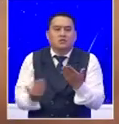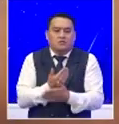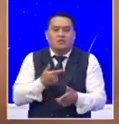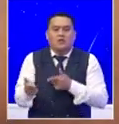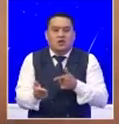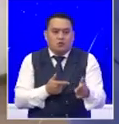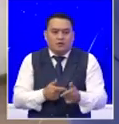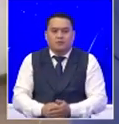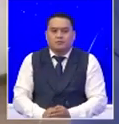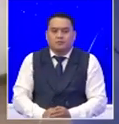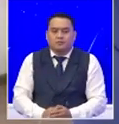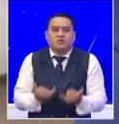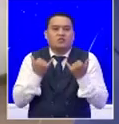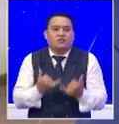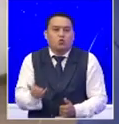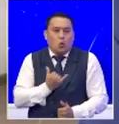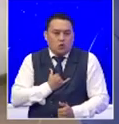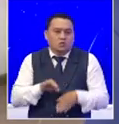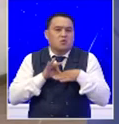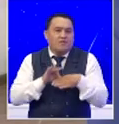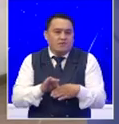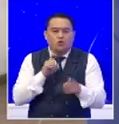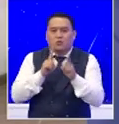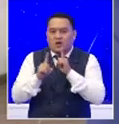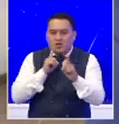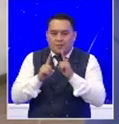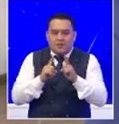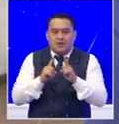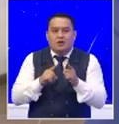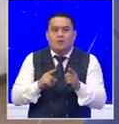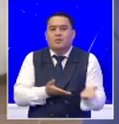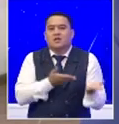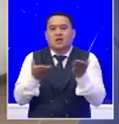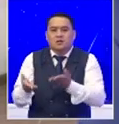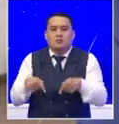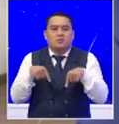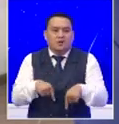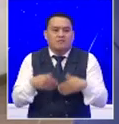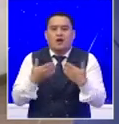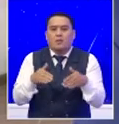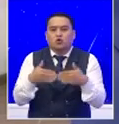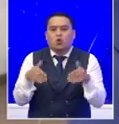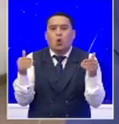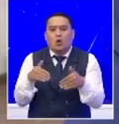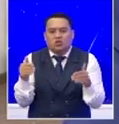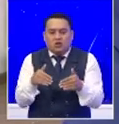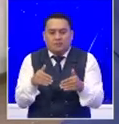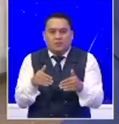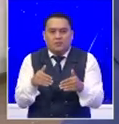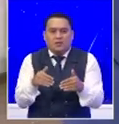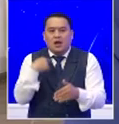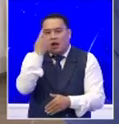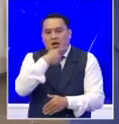кадров. Сегодня у нас проводится круглый стол. Пригласили мы сюда выпускников колледжей, также